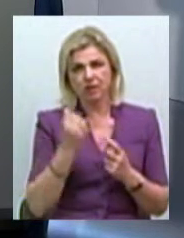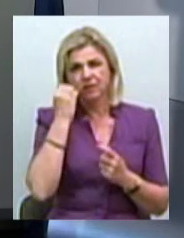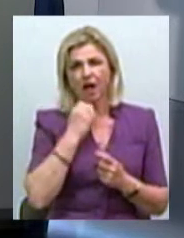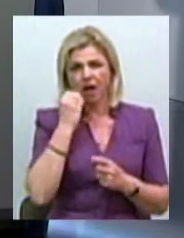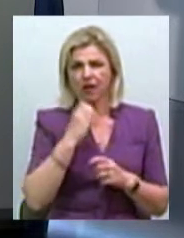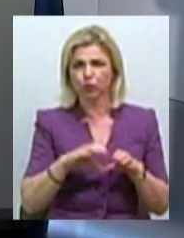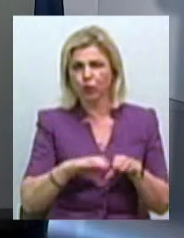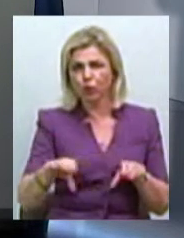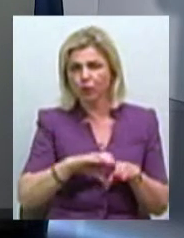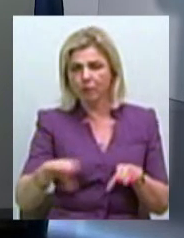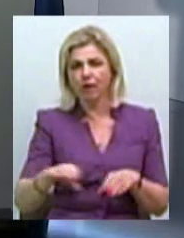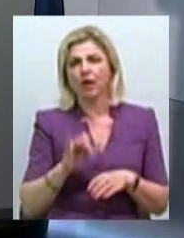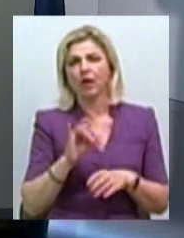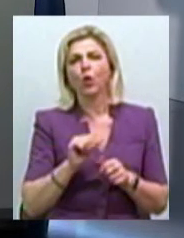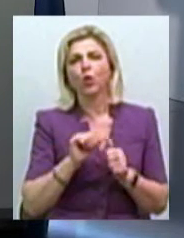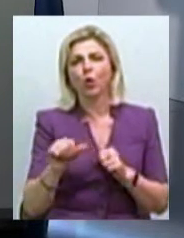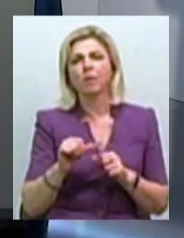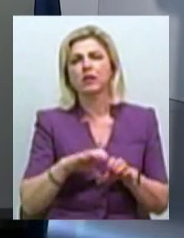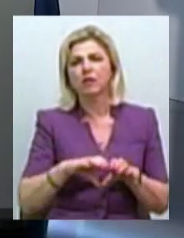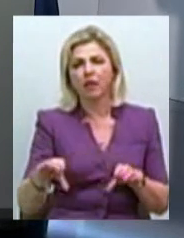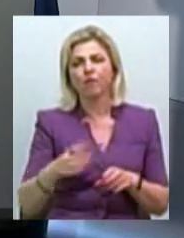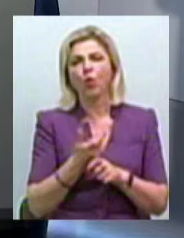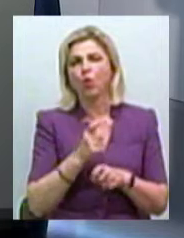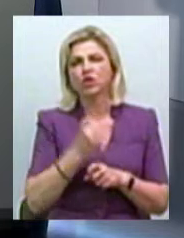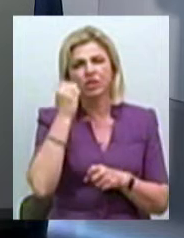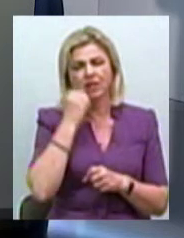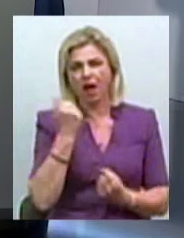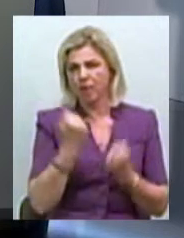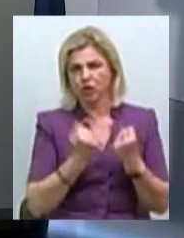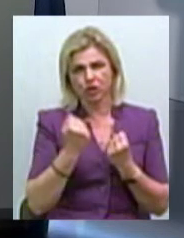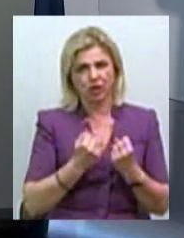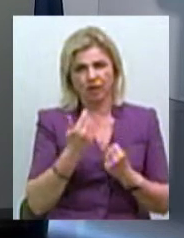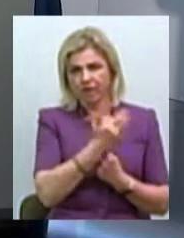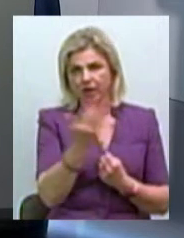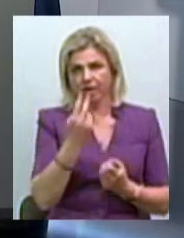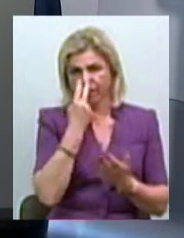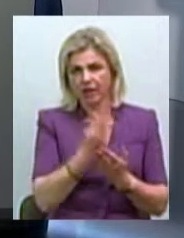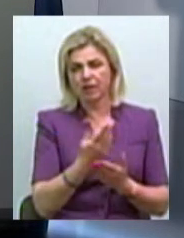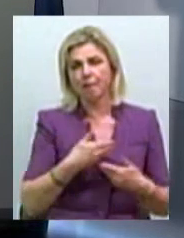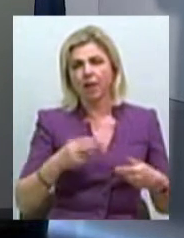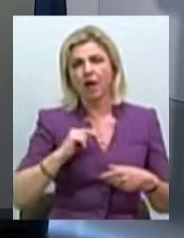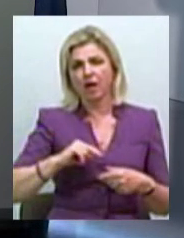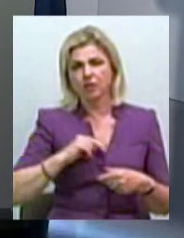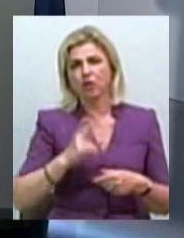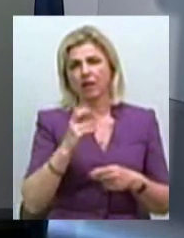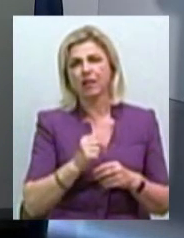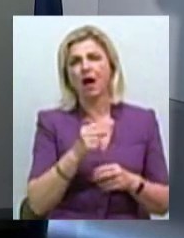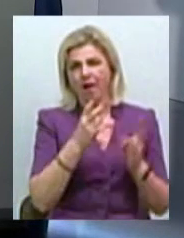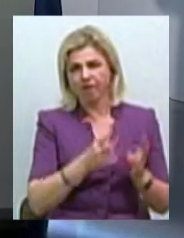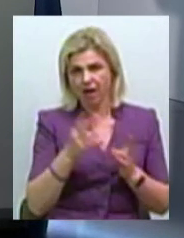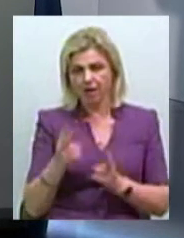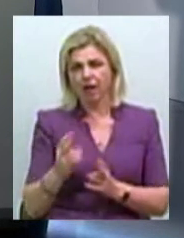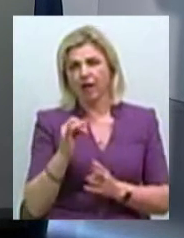мережі. Крім мереж, дуже зношений автомобільний парк. Ви бачите, якщо ми працюємо на мережах, то ви бачите, що